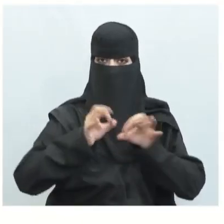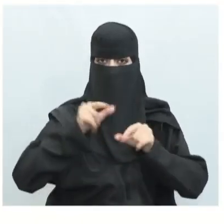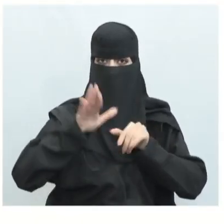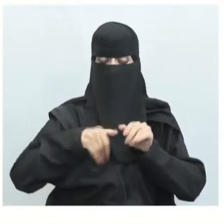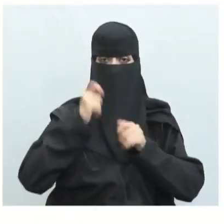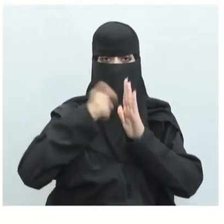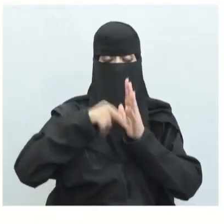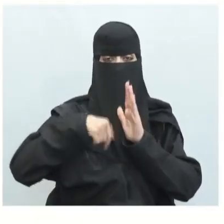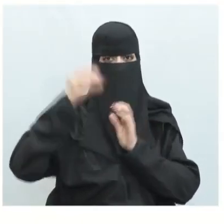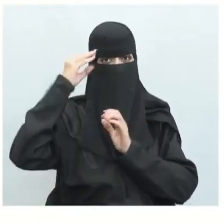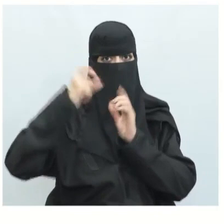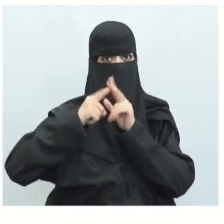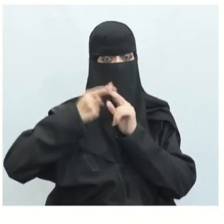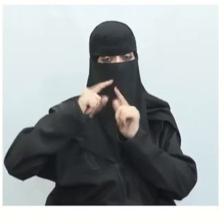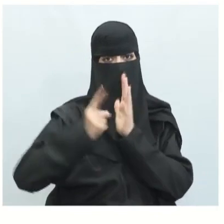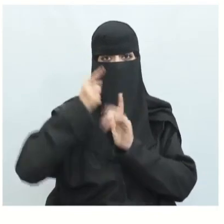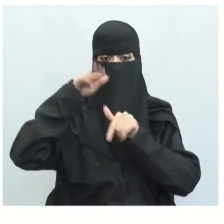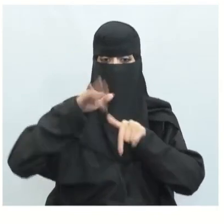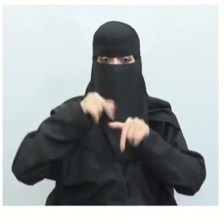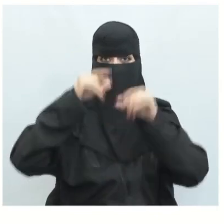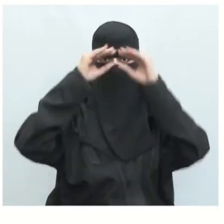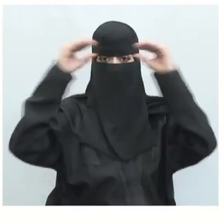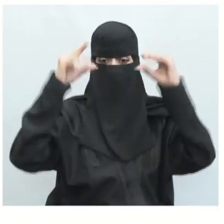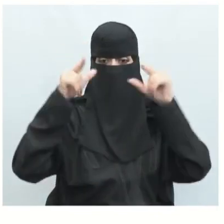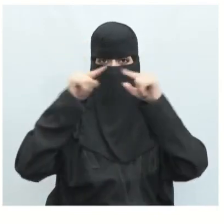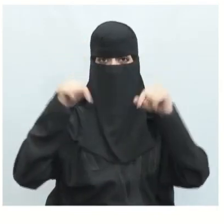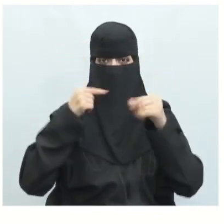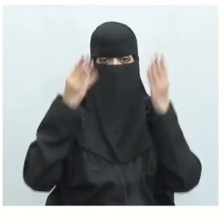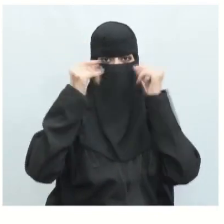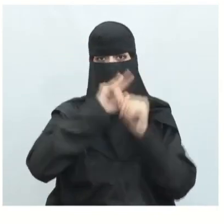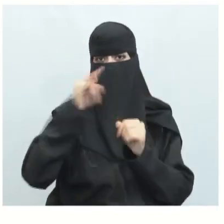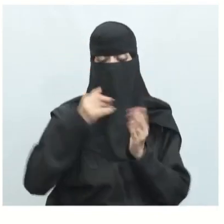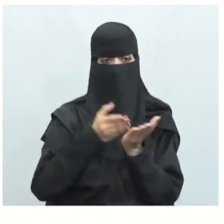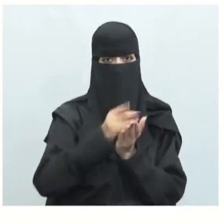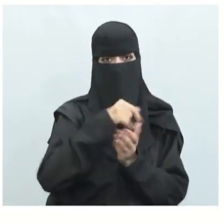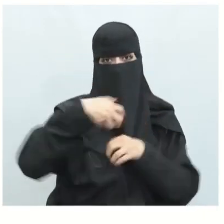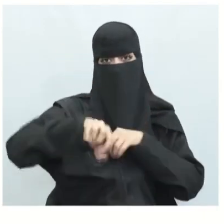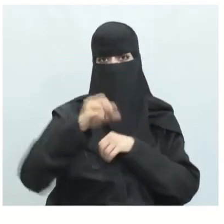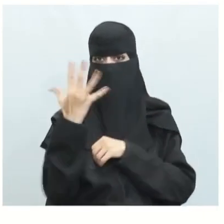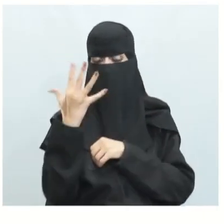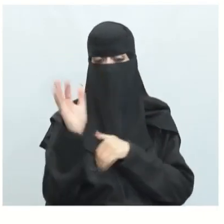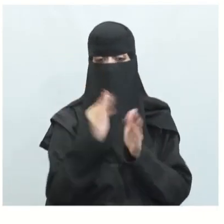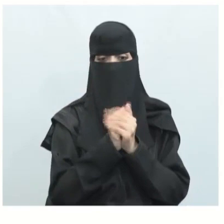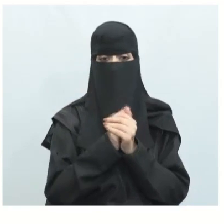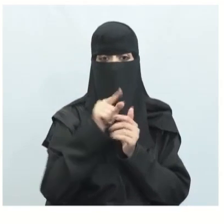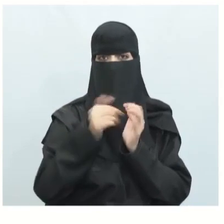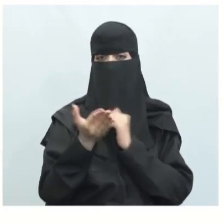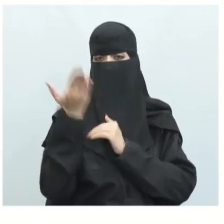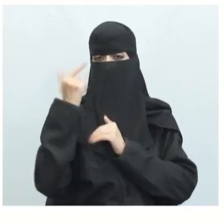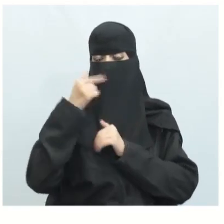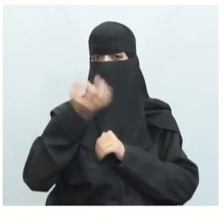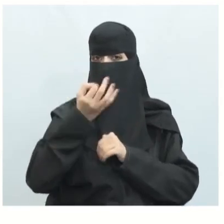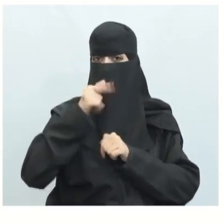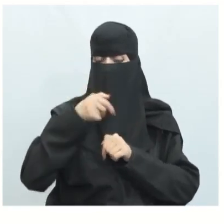الذكاء الاصطناعي واحد في درس هياك البيانات غير الخطيه الجزء الخامس في الدرس السابق